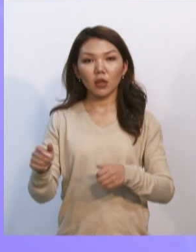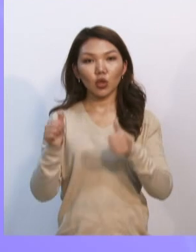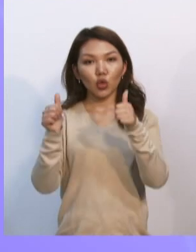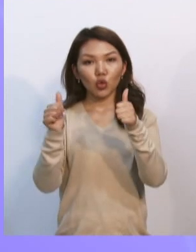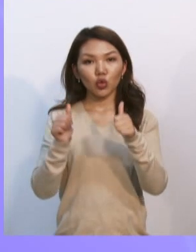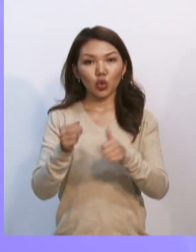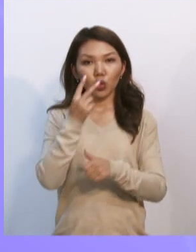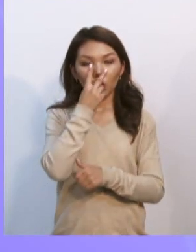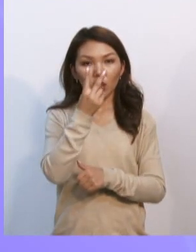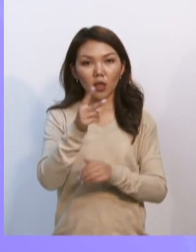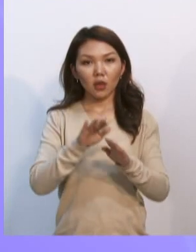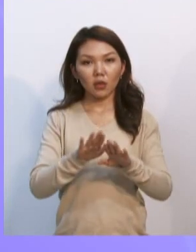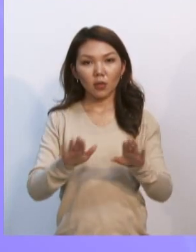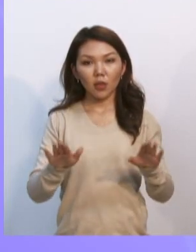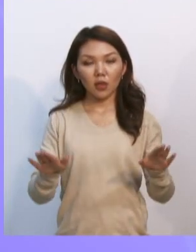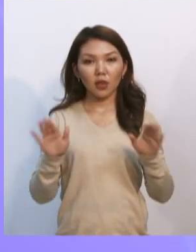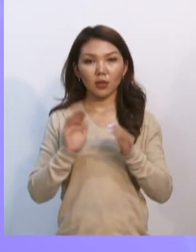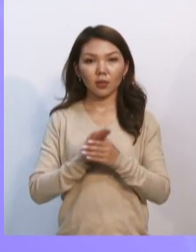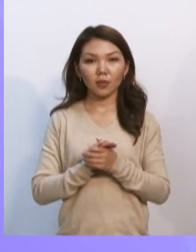Сүрөттү карагыла балдар.